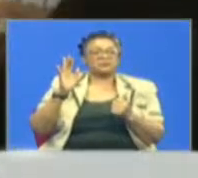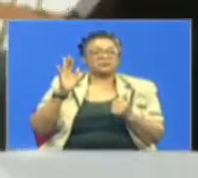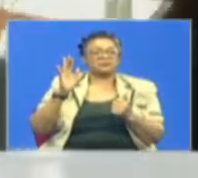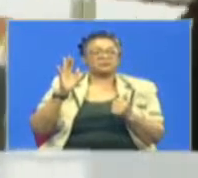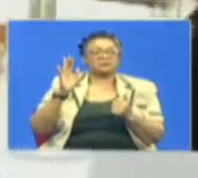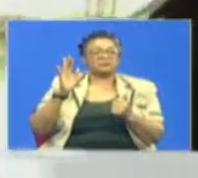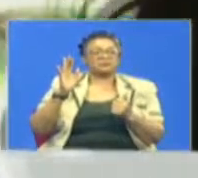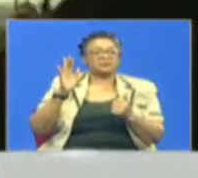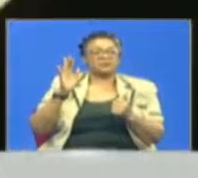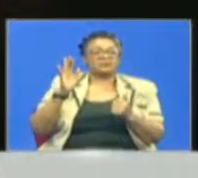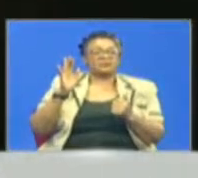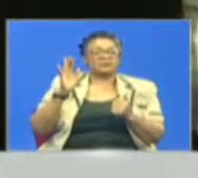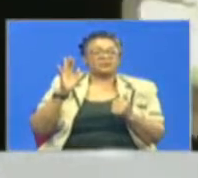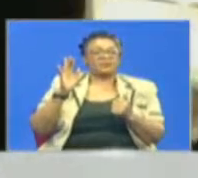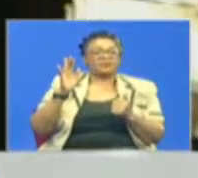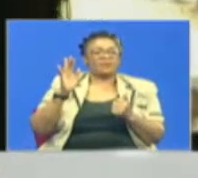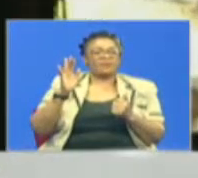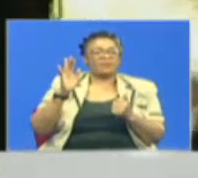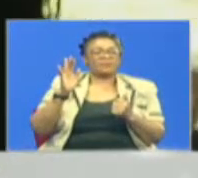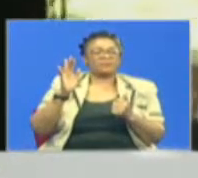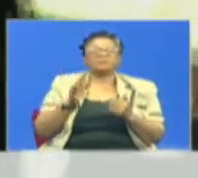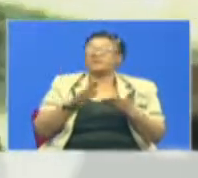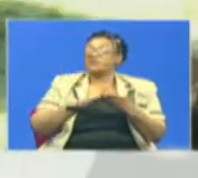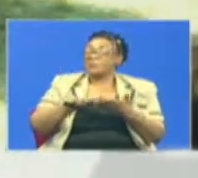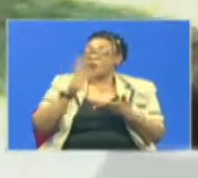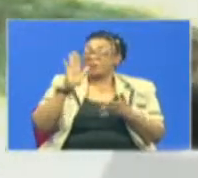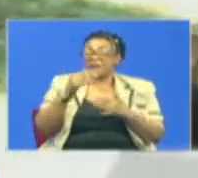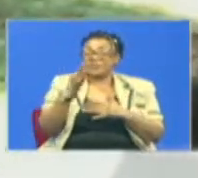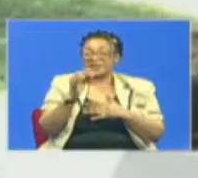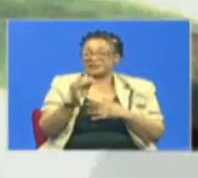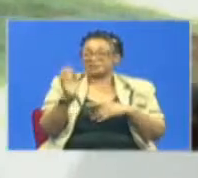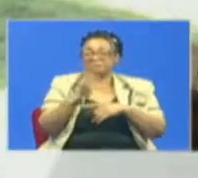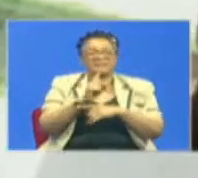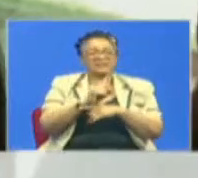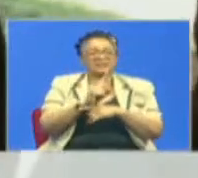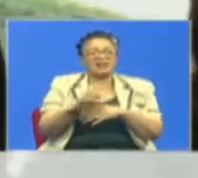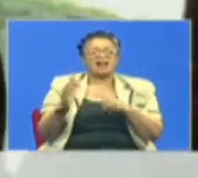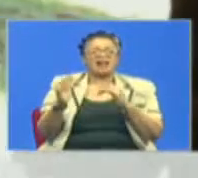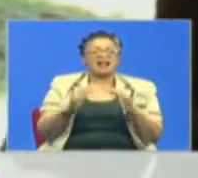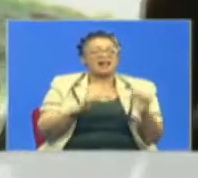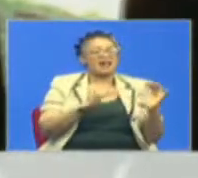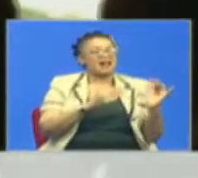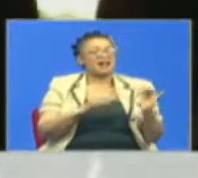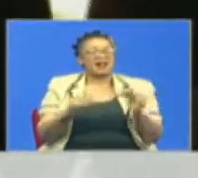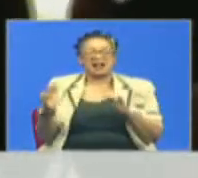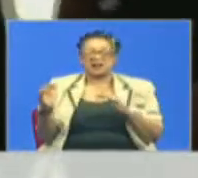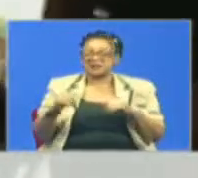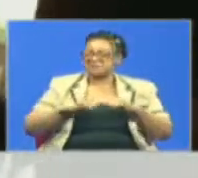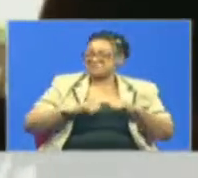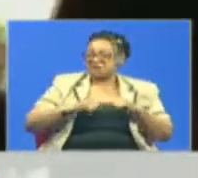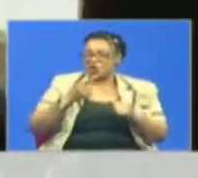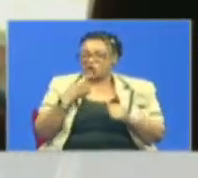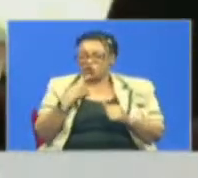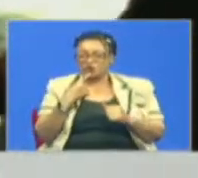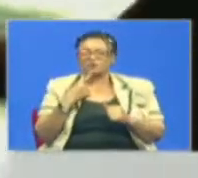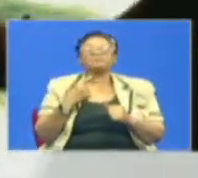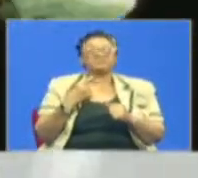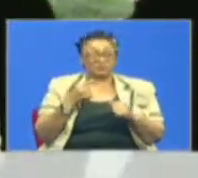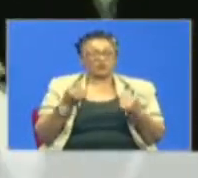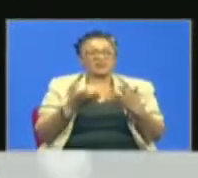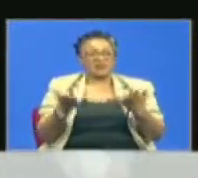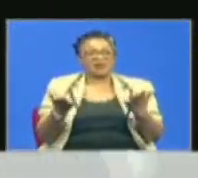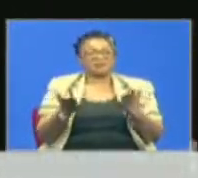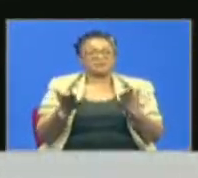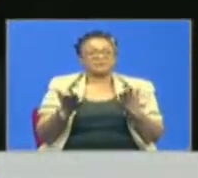ni vita, wachanenda vita kwa. Kwa zaidi ya dakika 30, mvutano wa nani mbabe zaidi ya mwenzake ulishamiri. Kisa